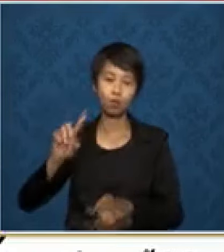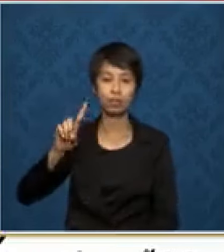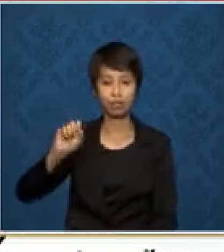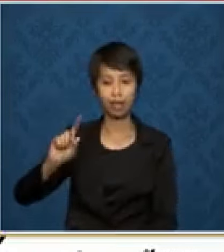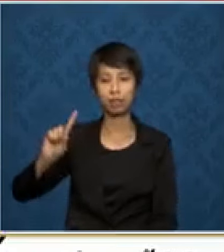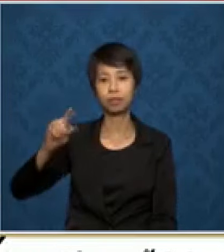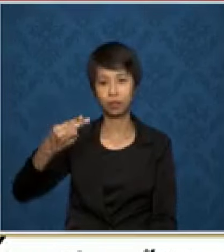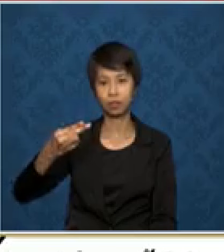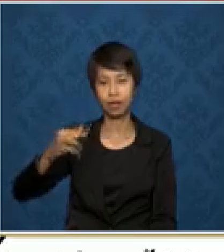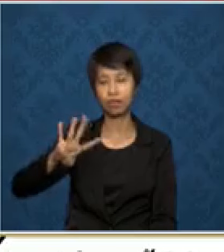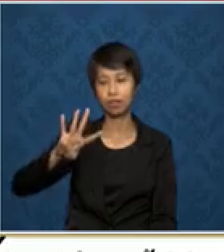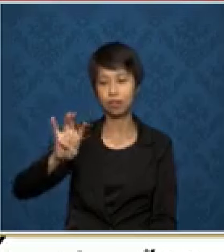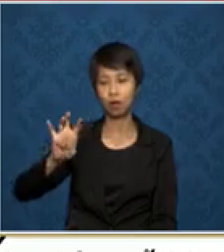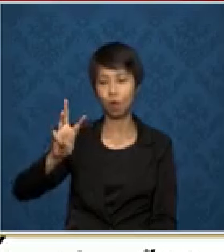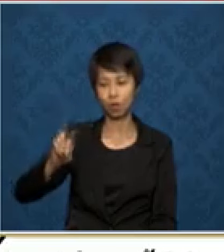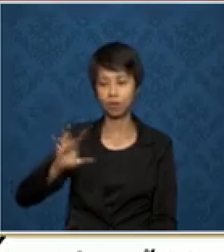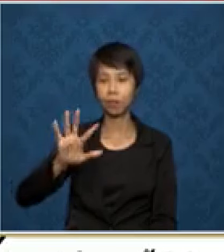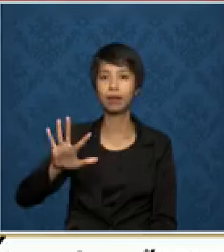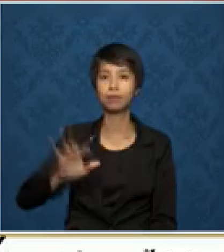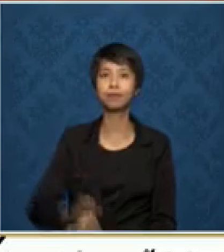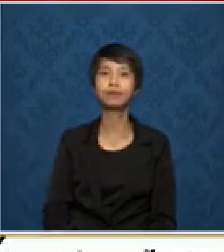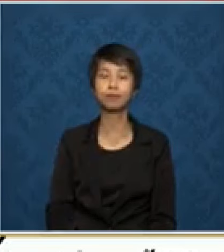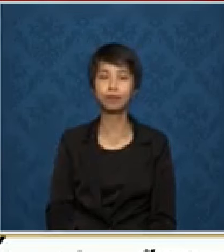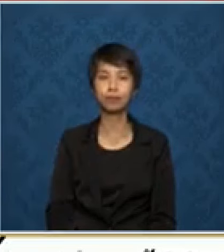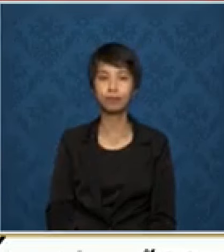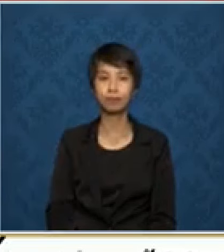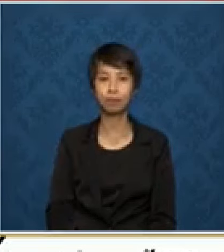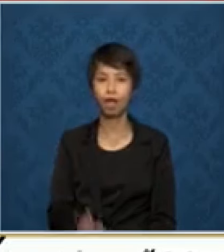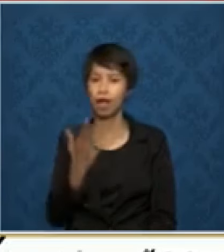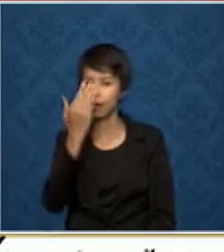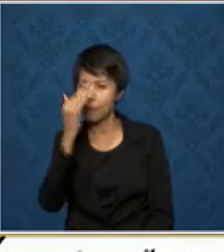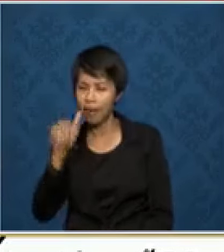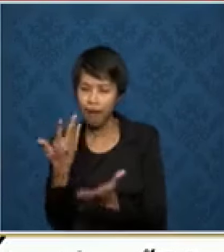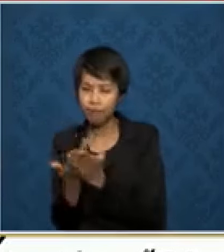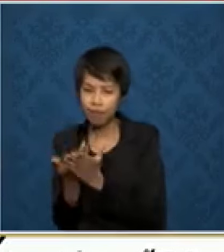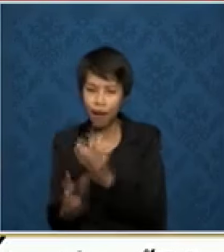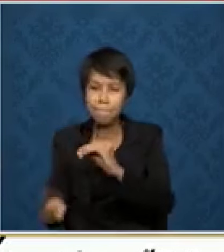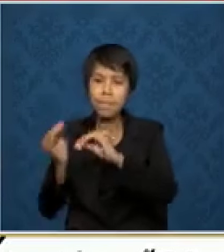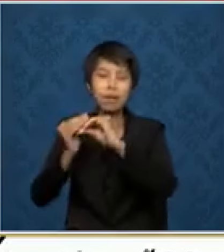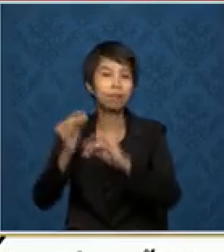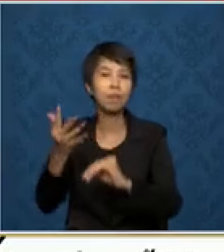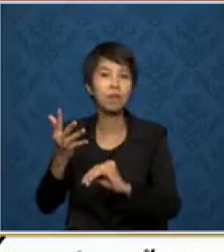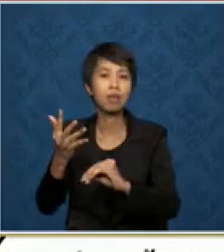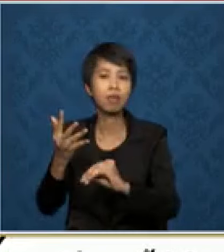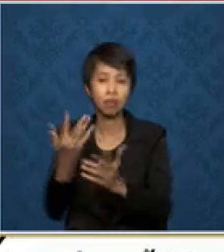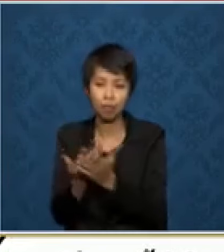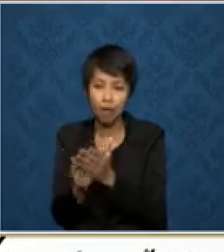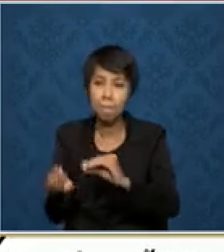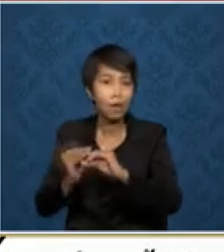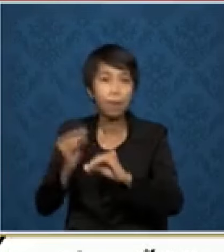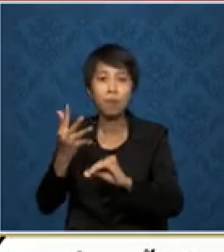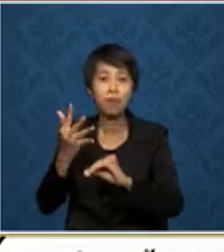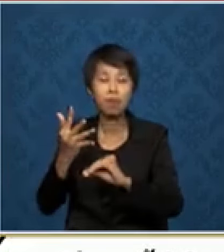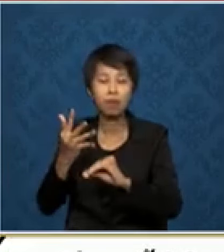11 465กลแล้วทำไมยางไม่ขึ้นครับยางไม่ขึ้นเพราะมันไม่มี